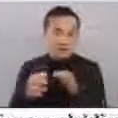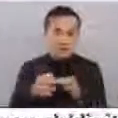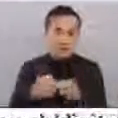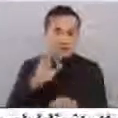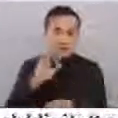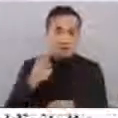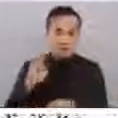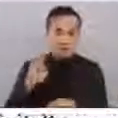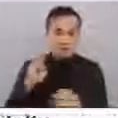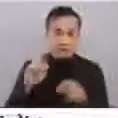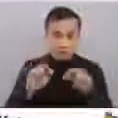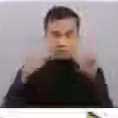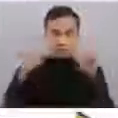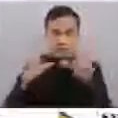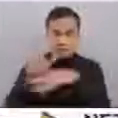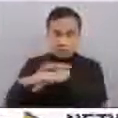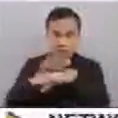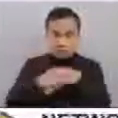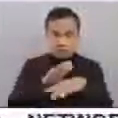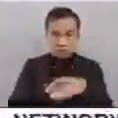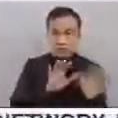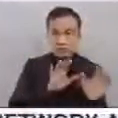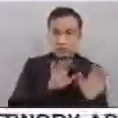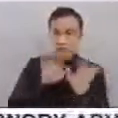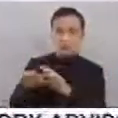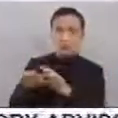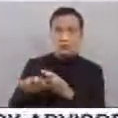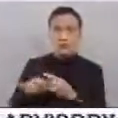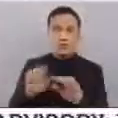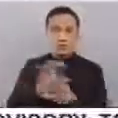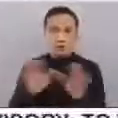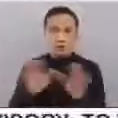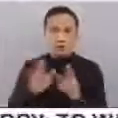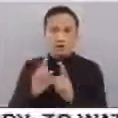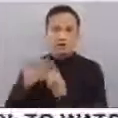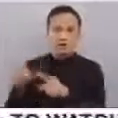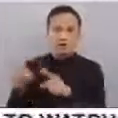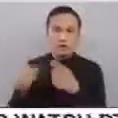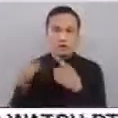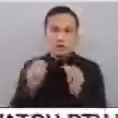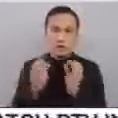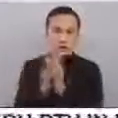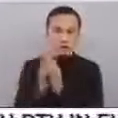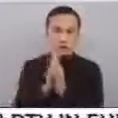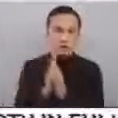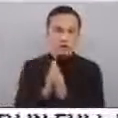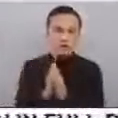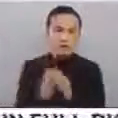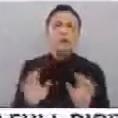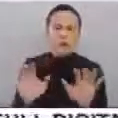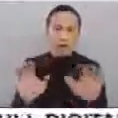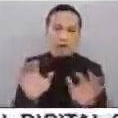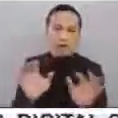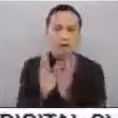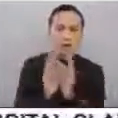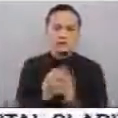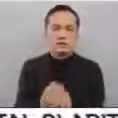na kanilang pinabulaanan at ng national government. Tiniyak nilang mas maghihigpit pa para hindi na maulit ang kaparehong